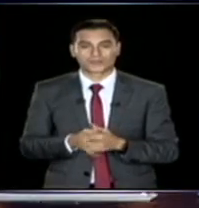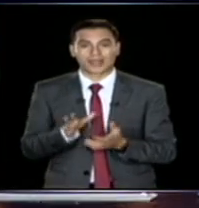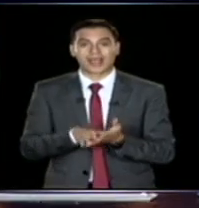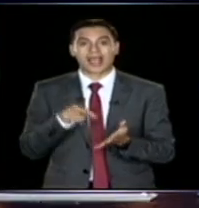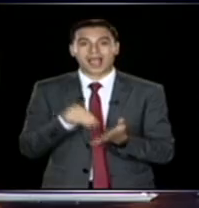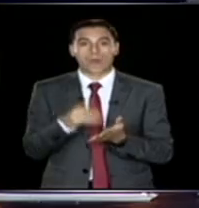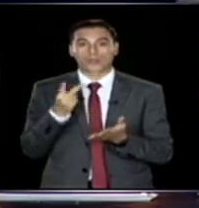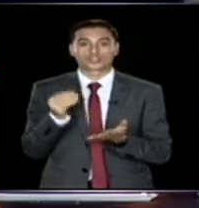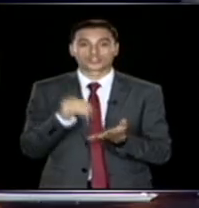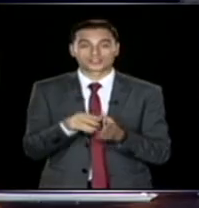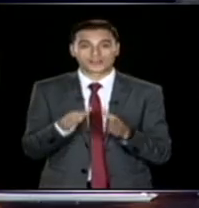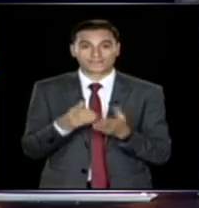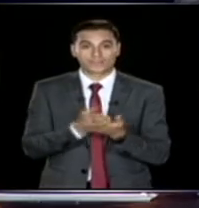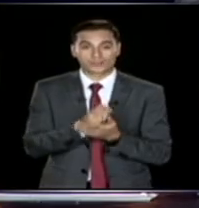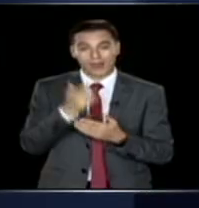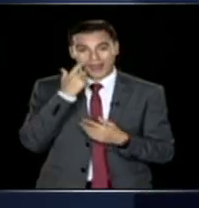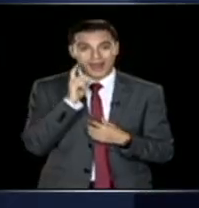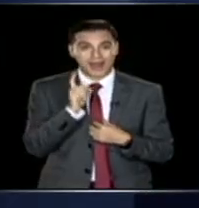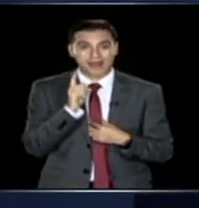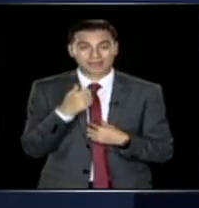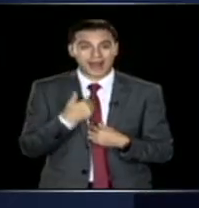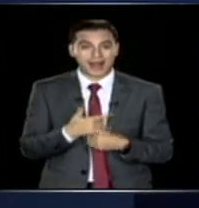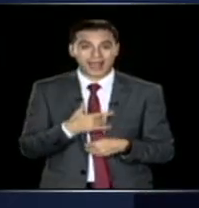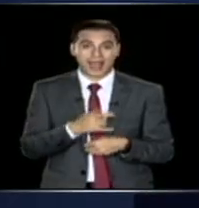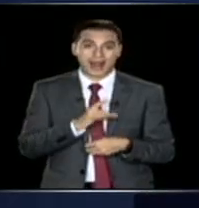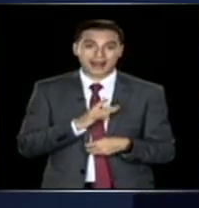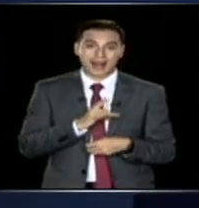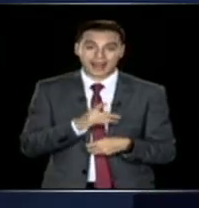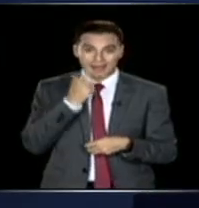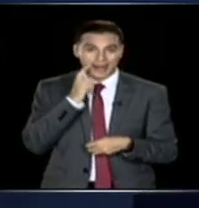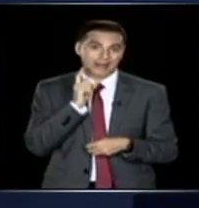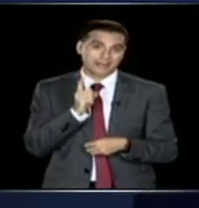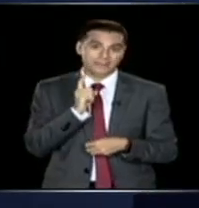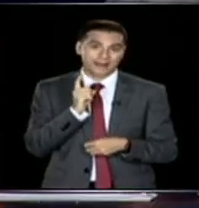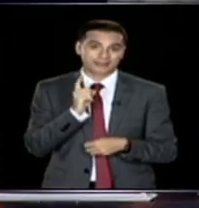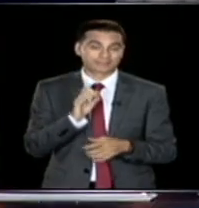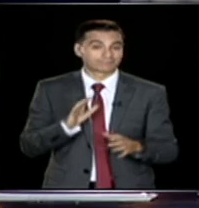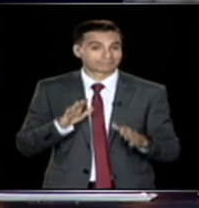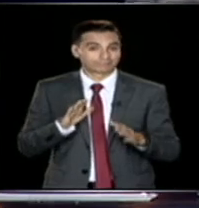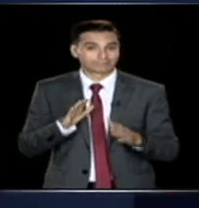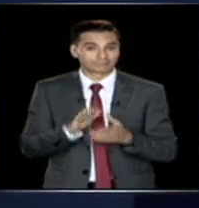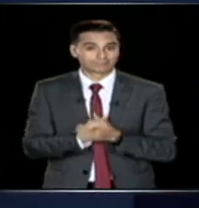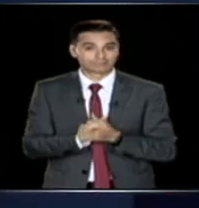أول 20 نقطة البوصلة، خلي بالك أنا قلقان. لا بتقلقش.